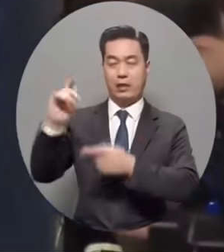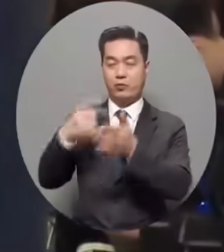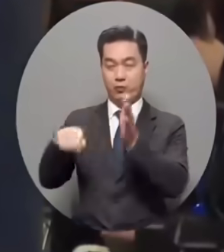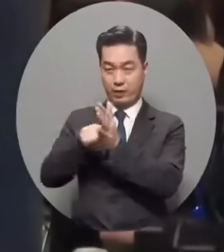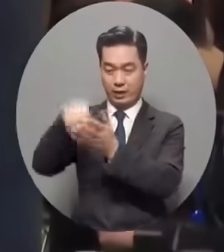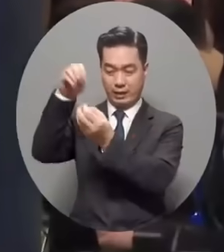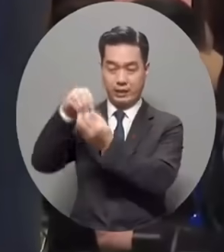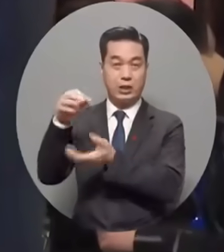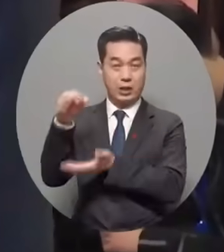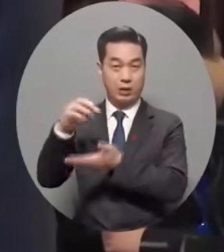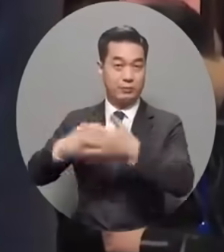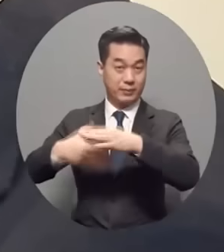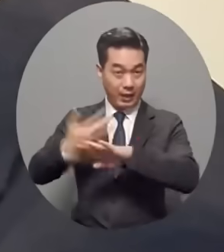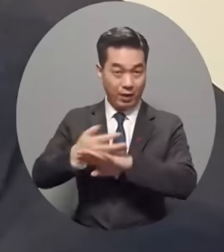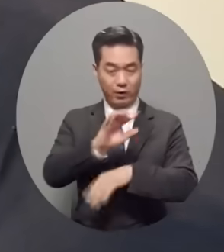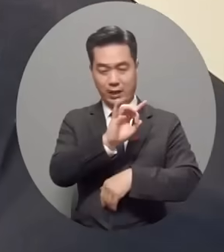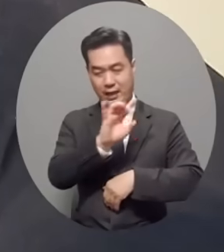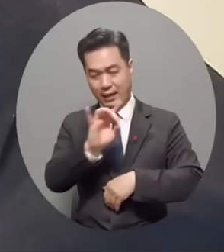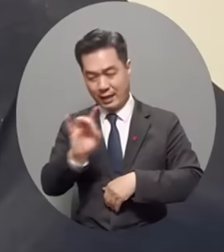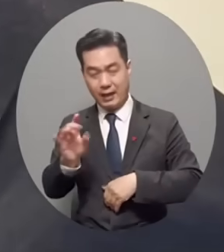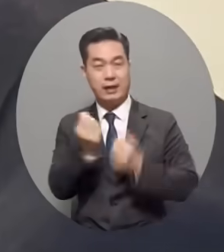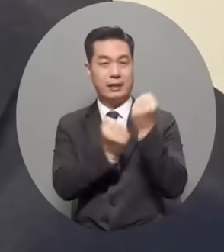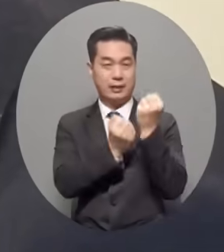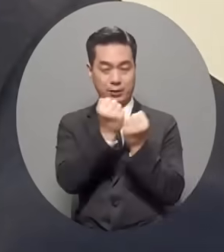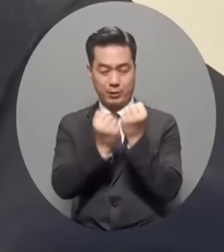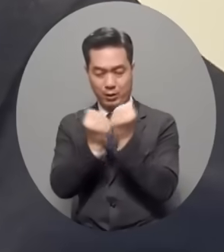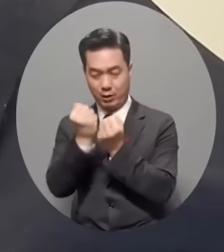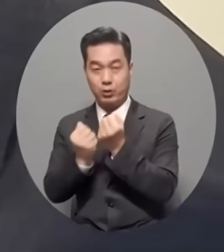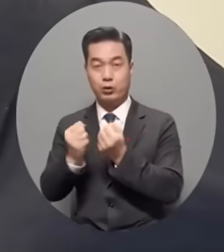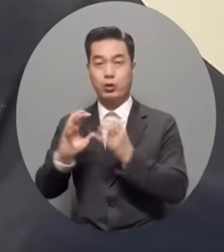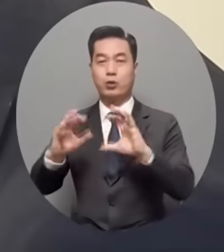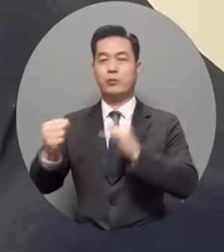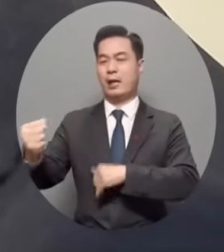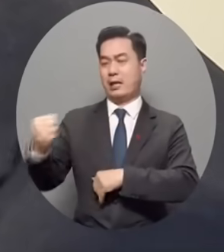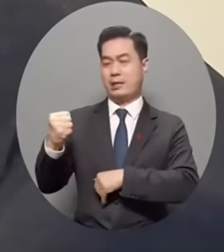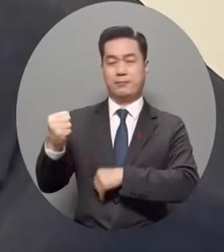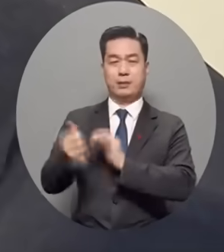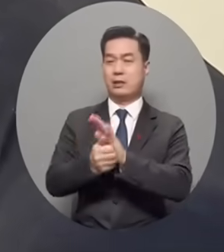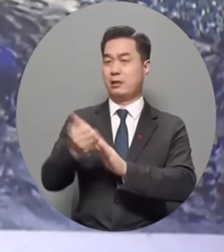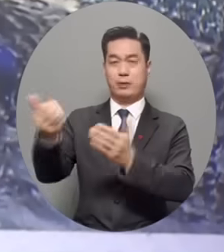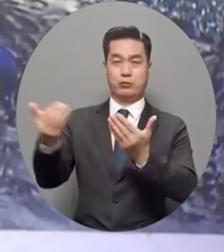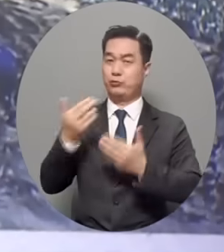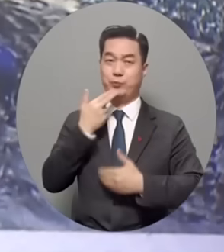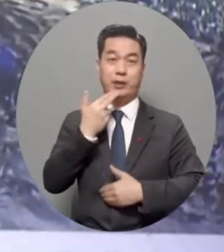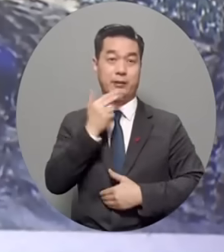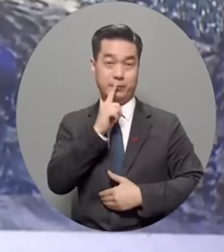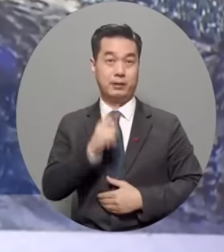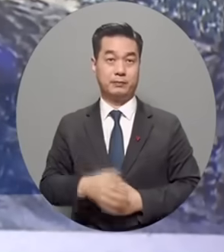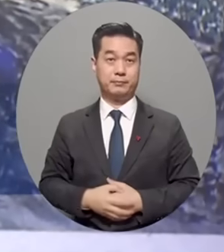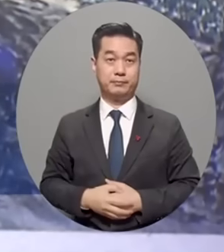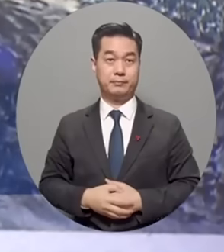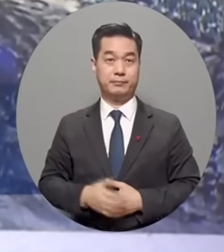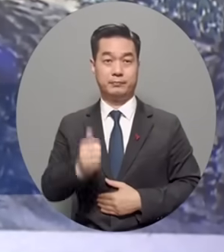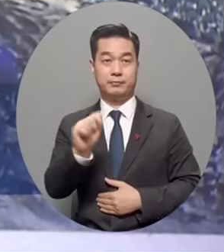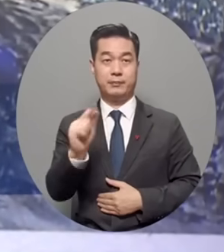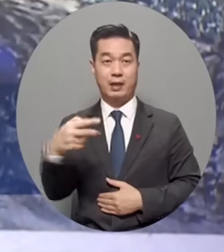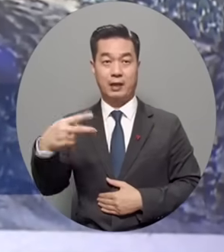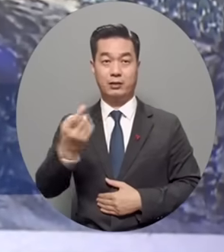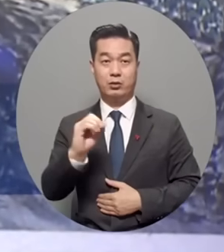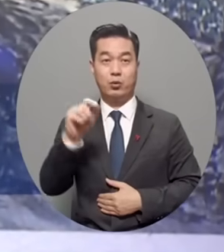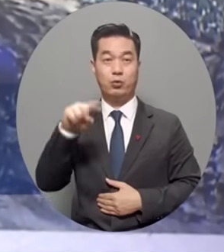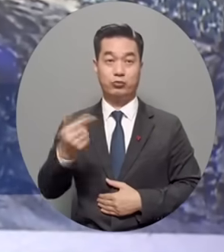당면 과제를 일일이 열거하면서 국민의힘은 희망을 주지 못했다고 했습니다. 한동훈 장관도